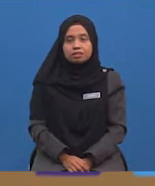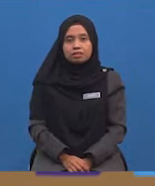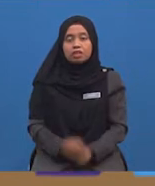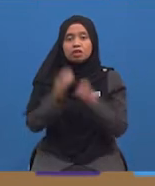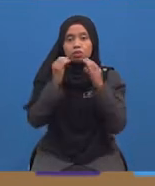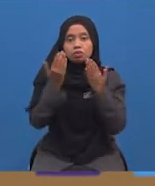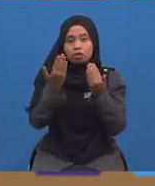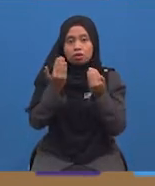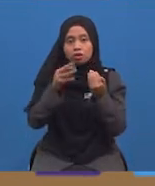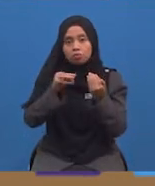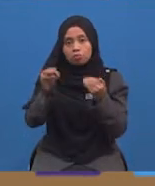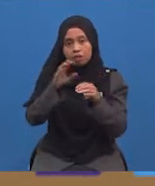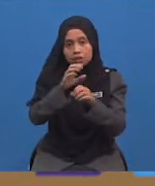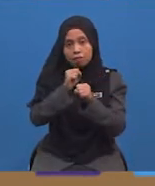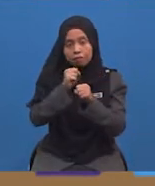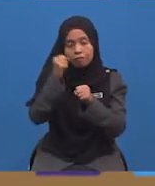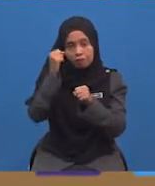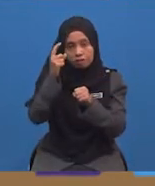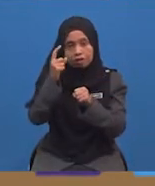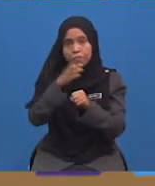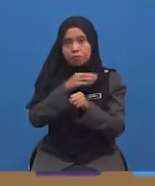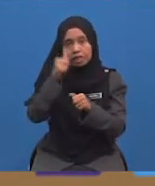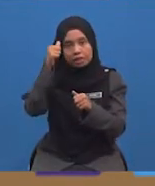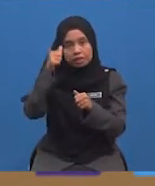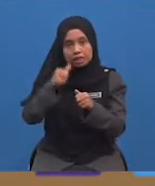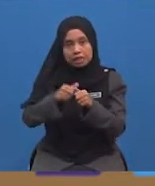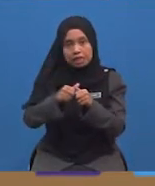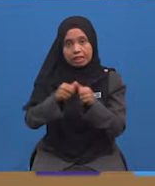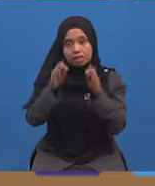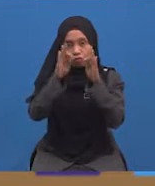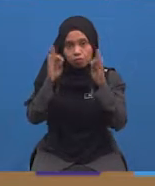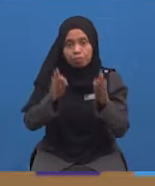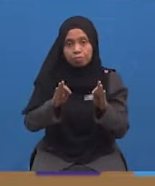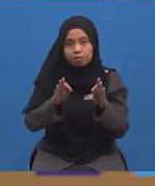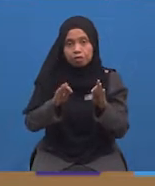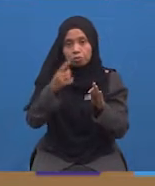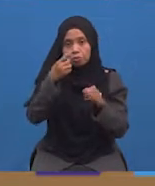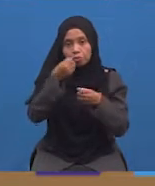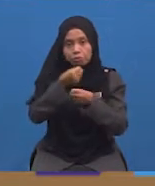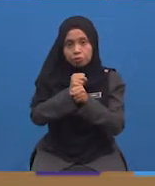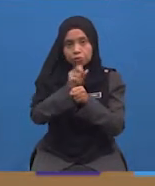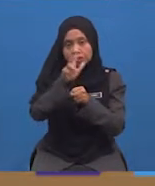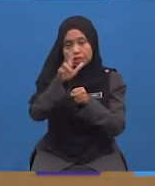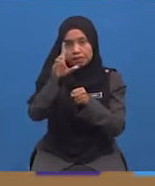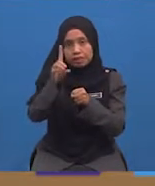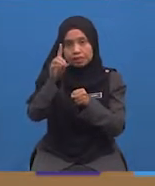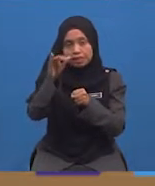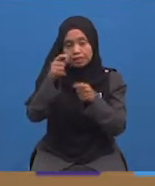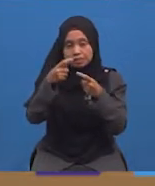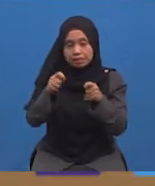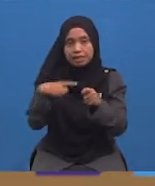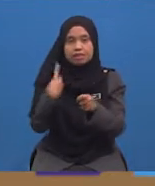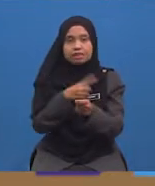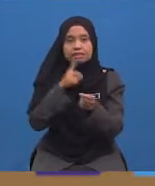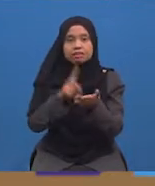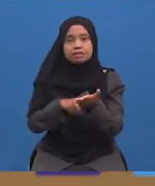Cikgu harap murid-murid dapat memahami dan mengingati rumus isi padu bagi bentuk 3D yang telah kita bincangkan